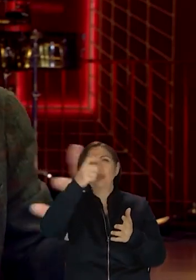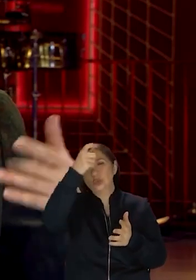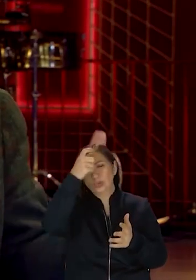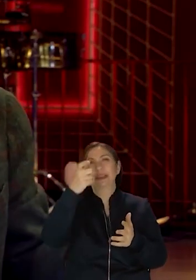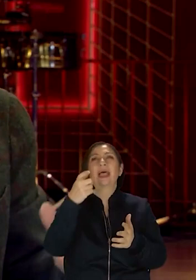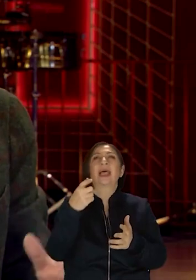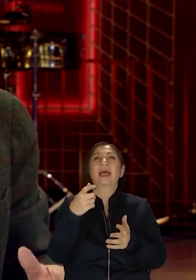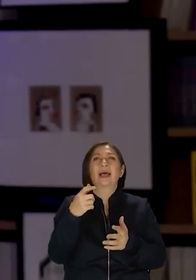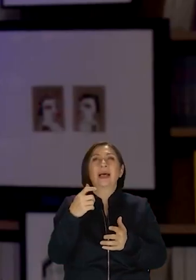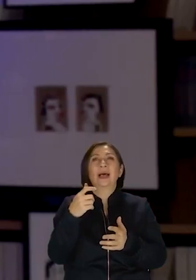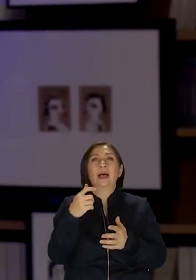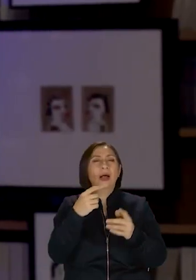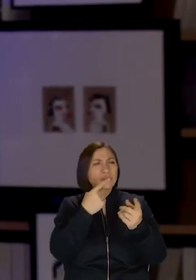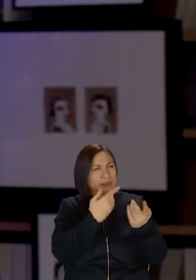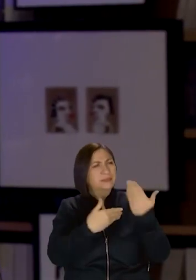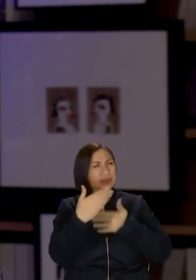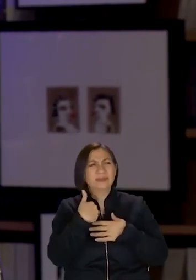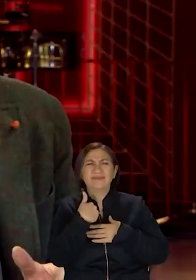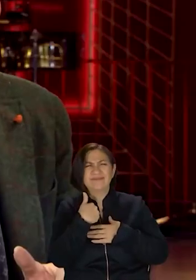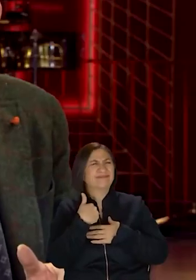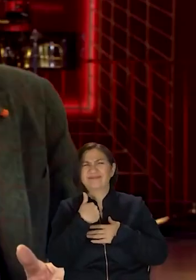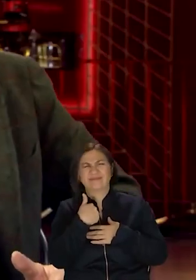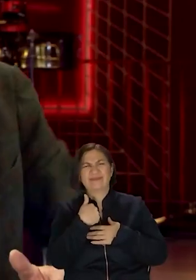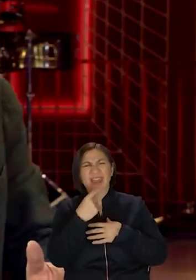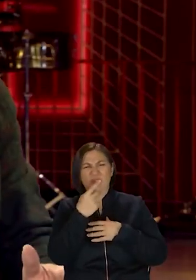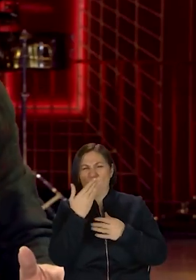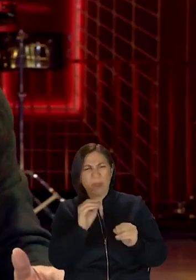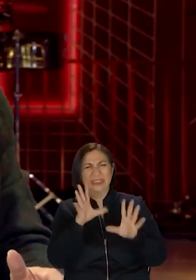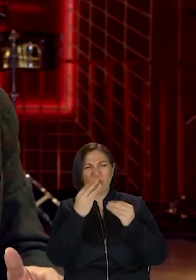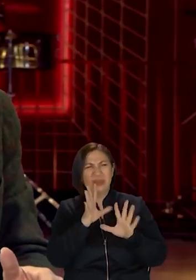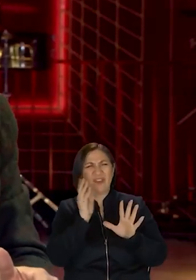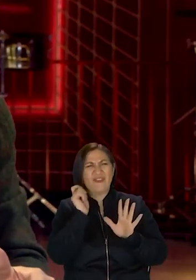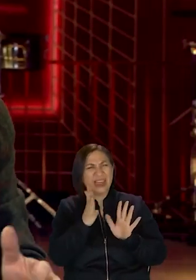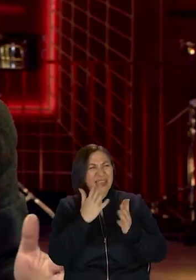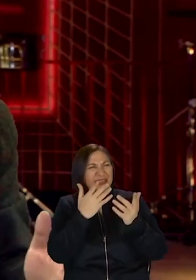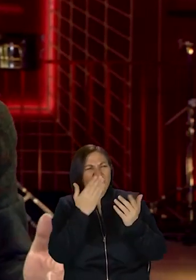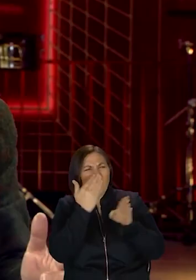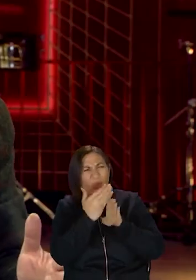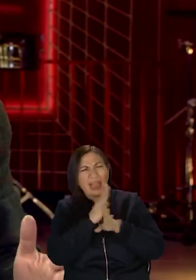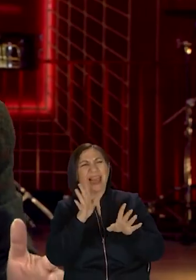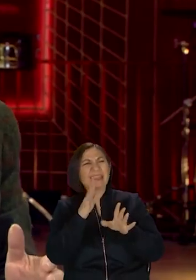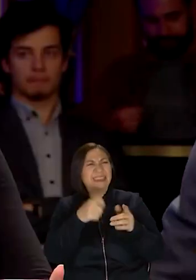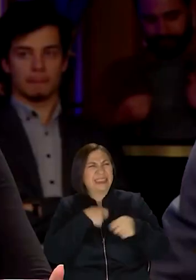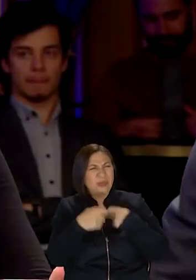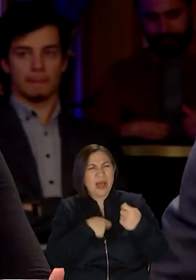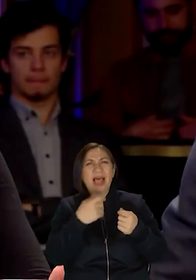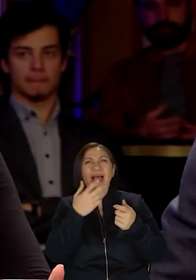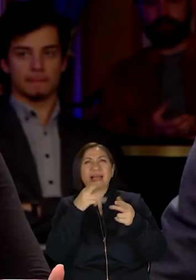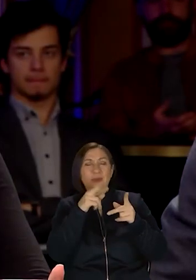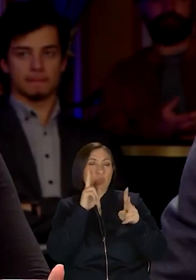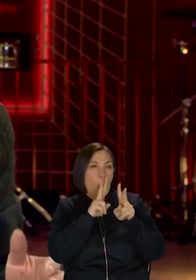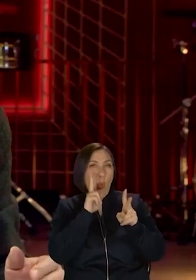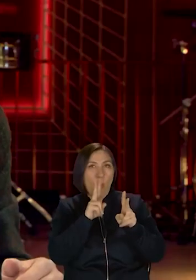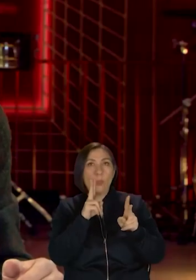falan filan gibi isimler söylüyor. Ben de onları çok aykırı ve fazla... egzajere böyle şeyler